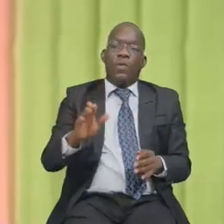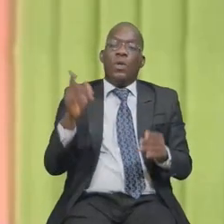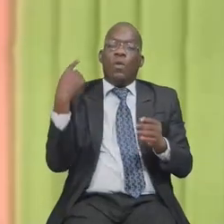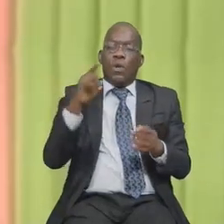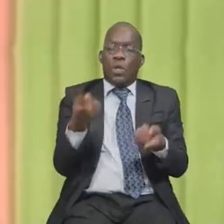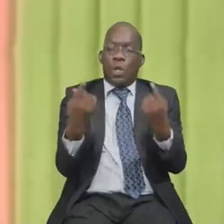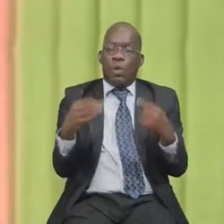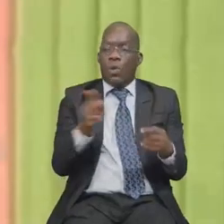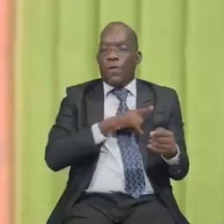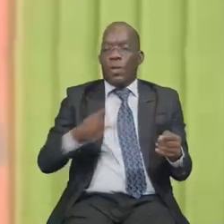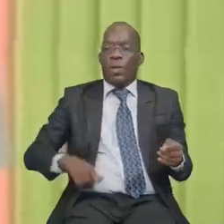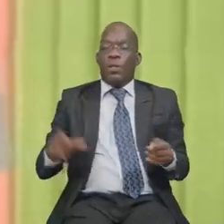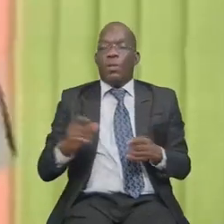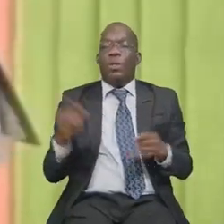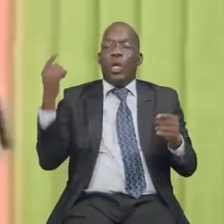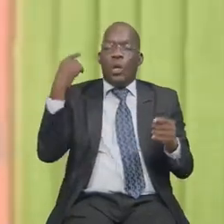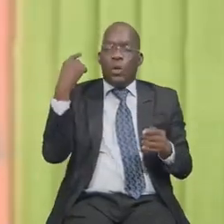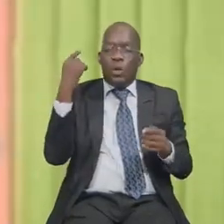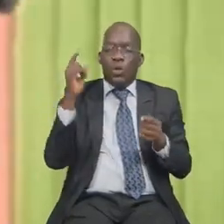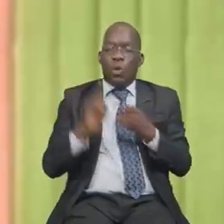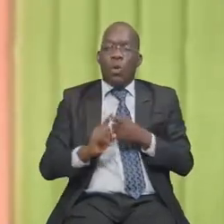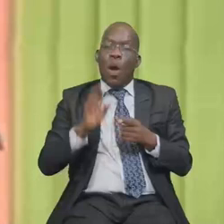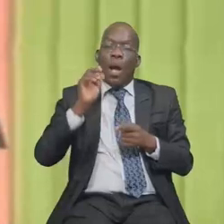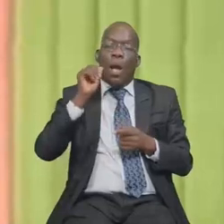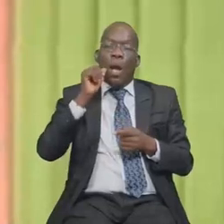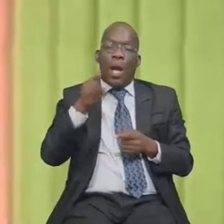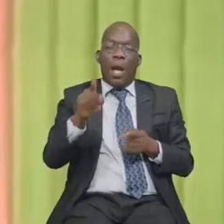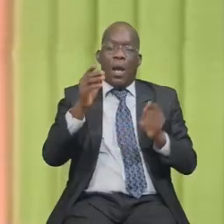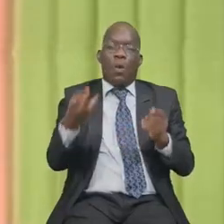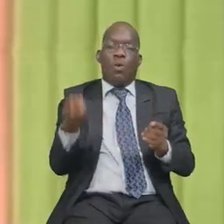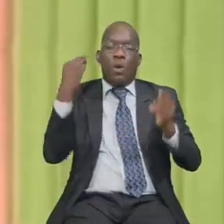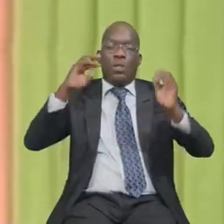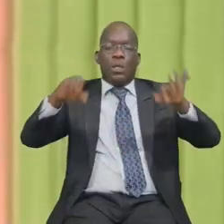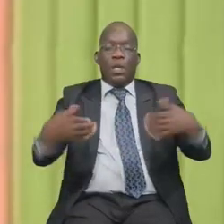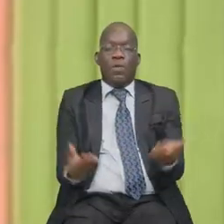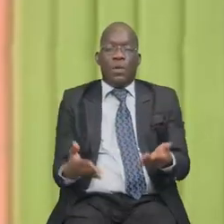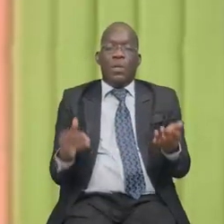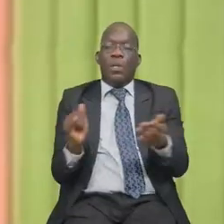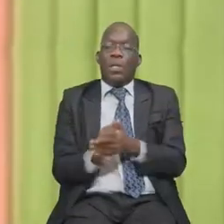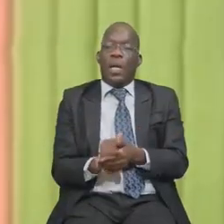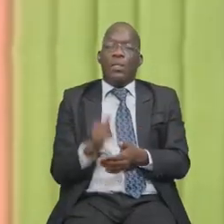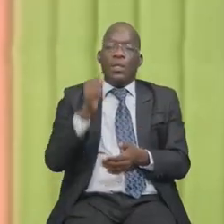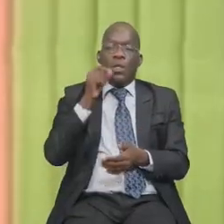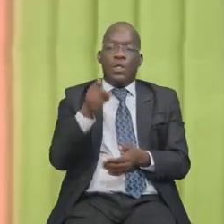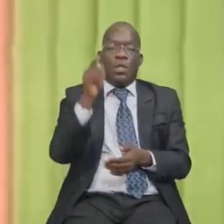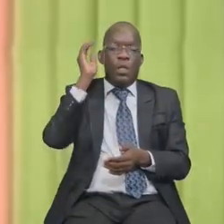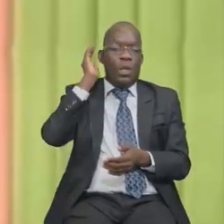l'époux. Et il lui a été donné de se revêtir d'un fin